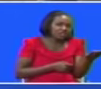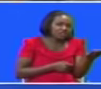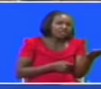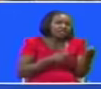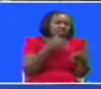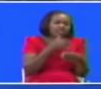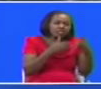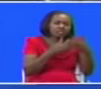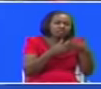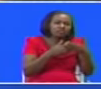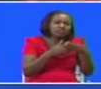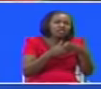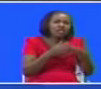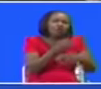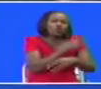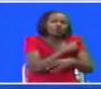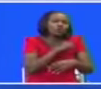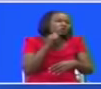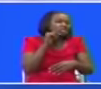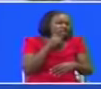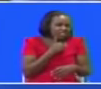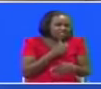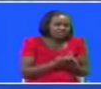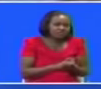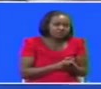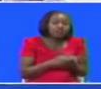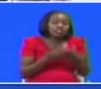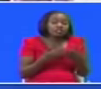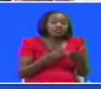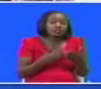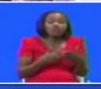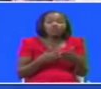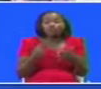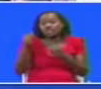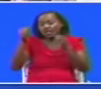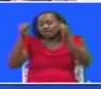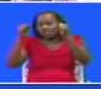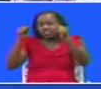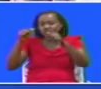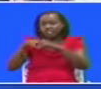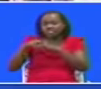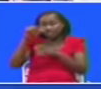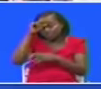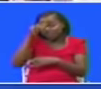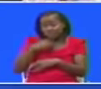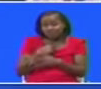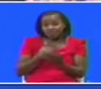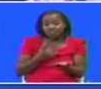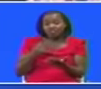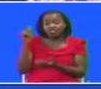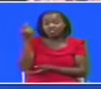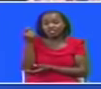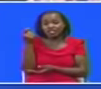zimejengwa vizuri na kila kitu na kadhalika. Kabla kumalizia kwenye swala hili la mgomo, je, katika serikali ambayo tulionao hivi sasa hapa nchini